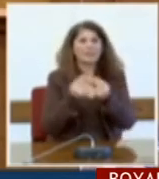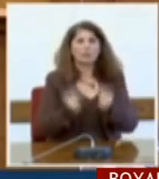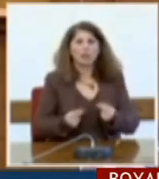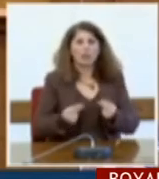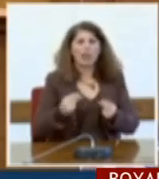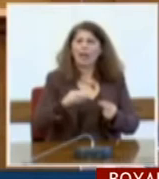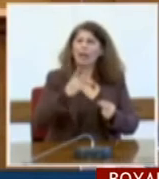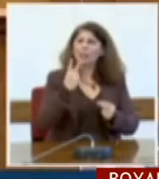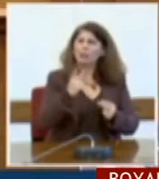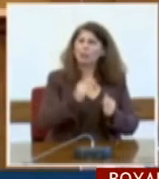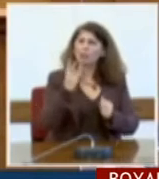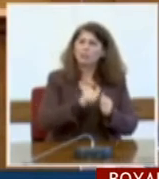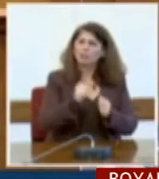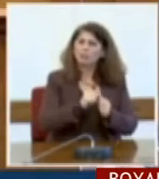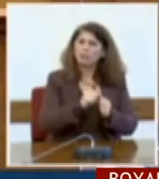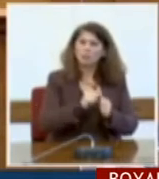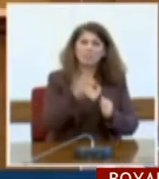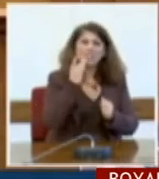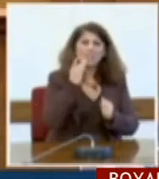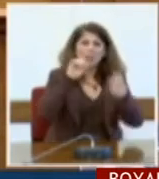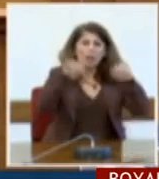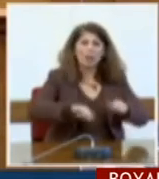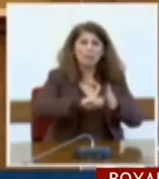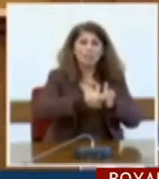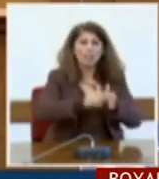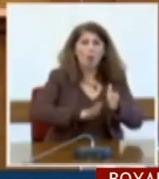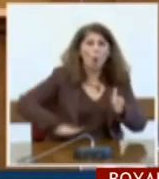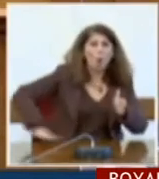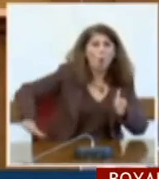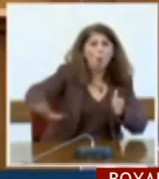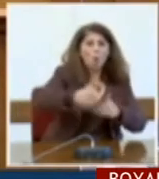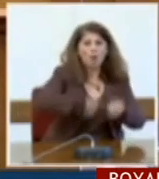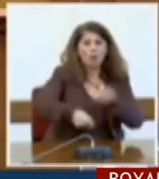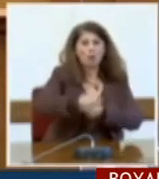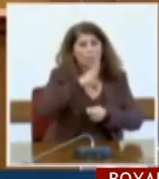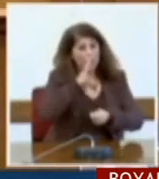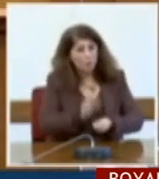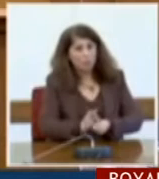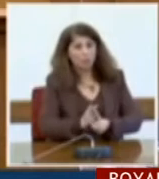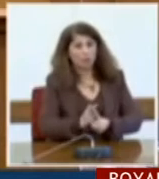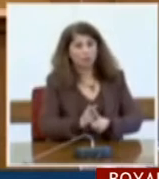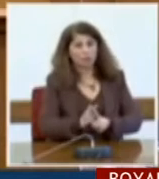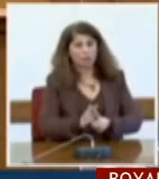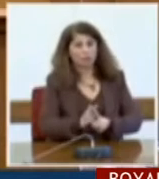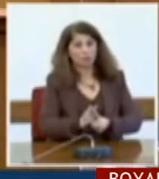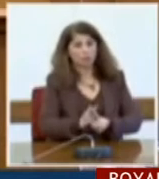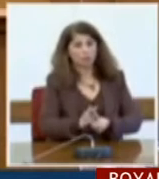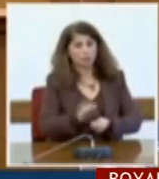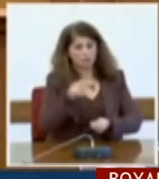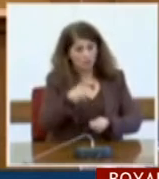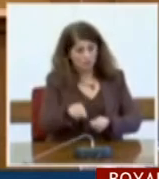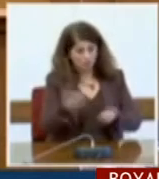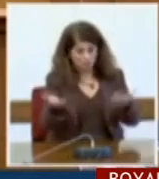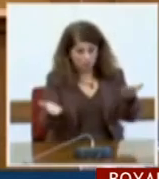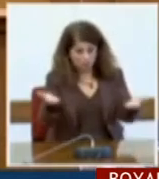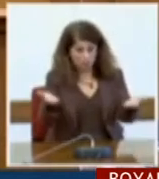2020? Ήταν το τρίμηνο του σκληρού lockdown. Και πράγματι, έτσι, σε τέτοιου είδους